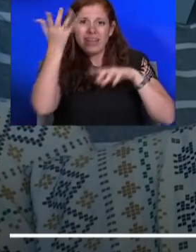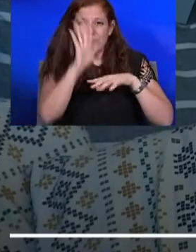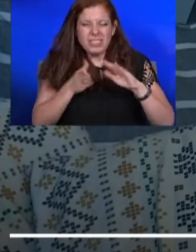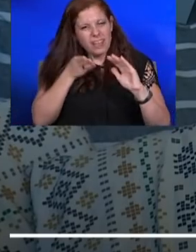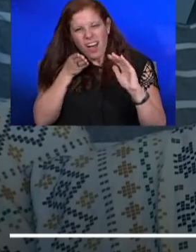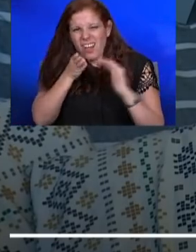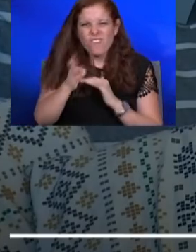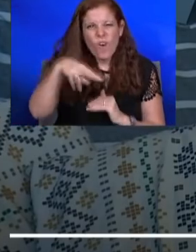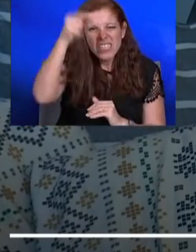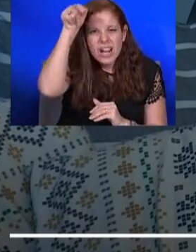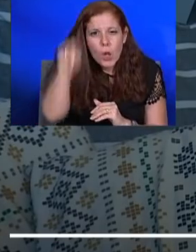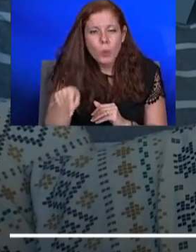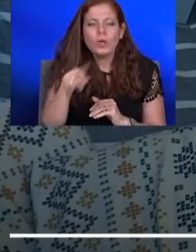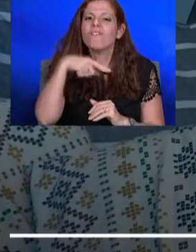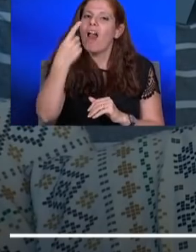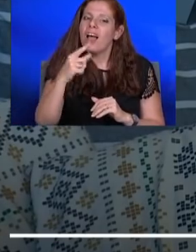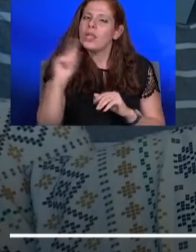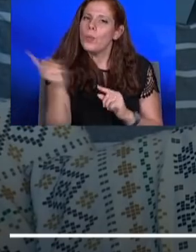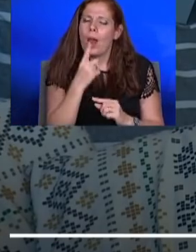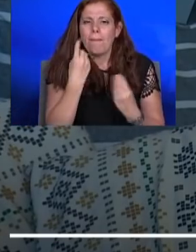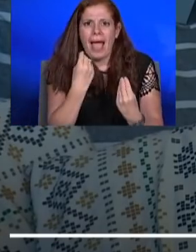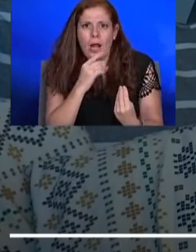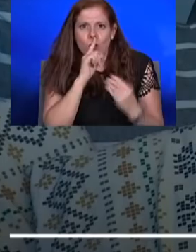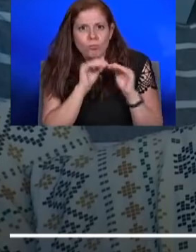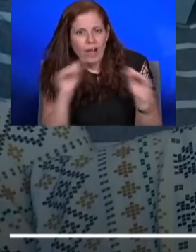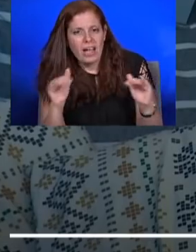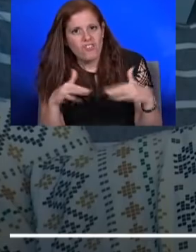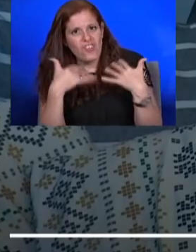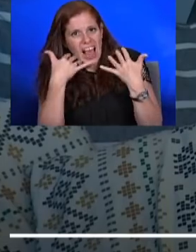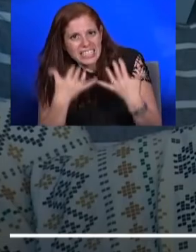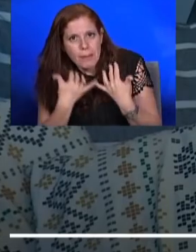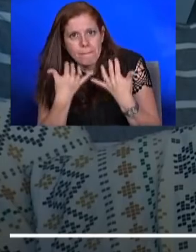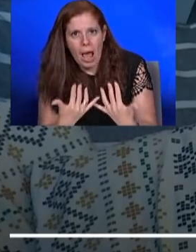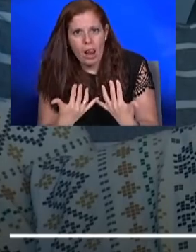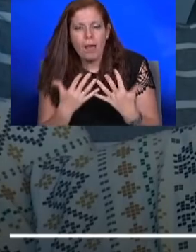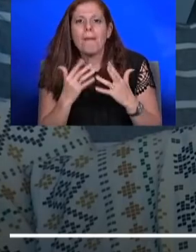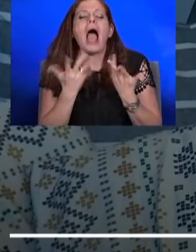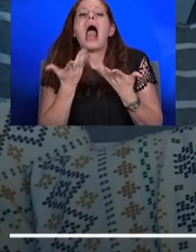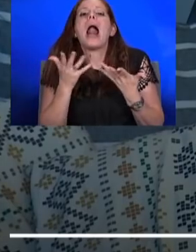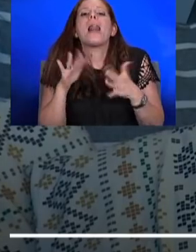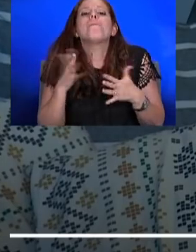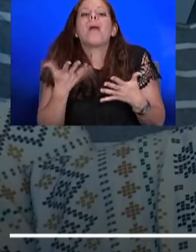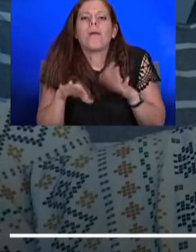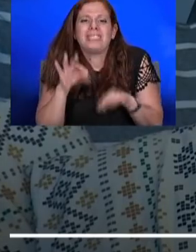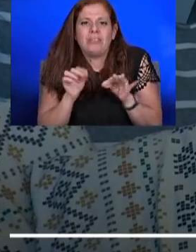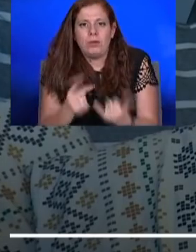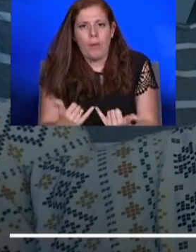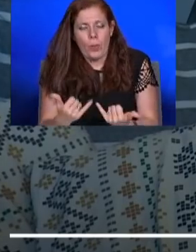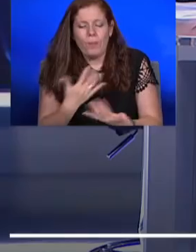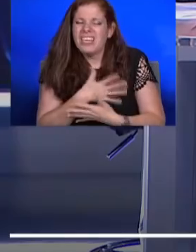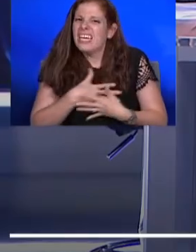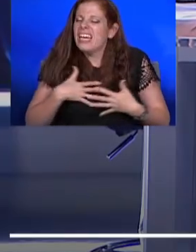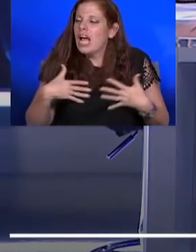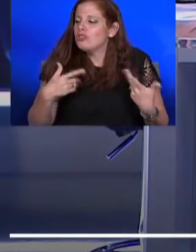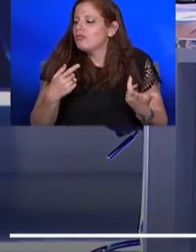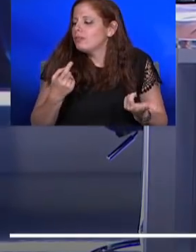להגיד לכולם שנייה להיות בשקט ולהסביר להם שנייה על מה באמת מצביעים היום, כי הרגשתי קצת שהייתי שמח להעביר את המסר